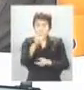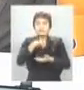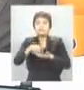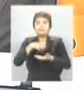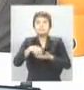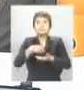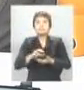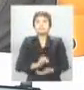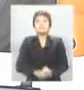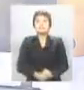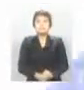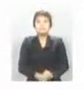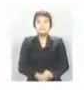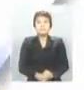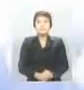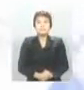คุทนวกัพยากรอากาศค